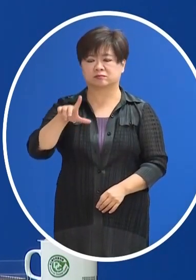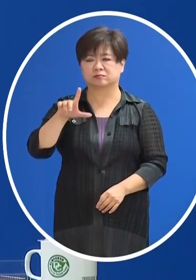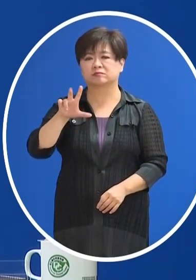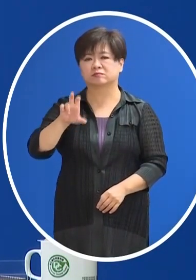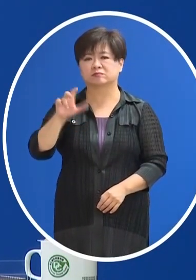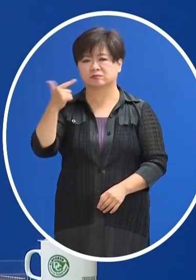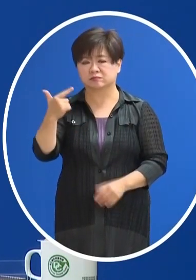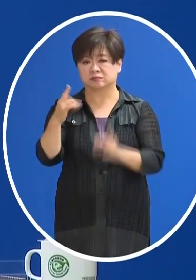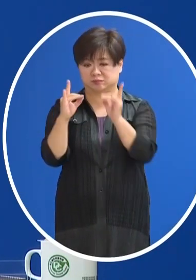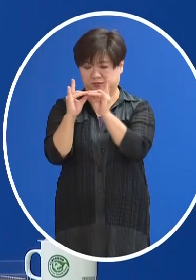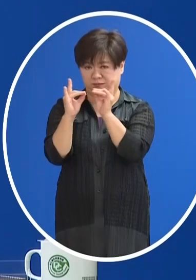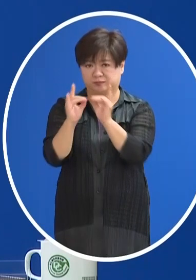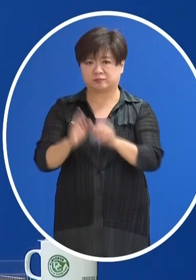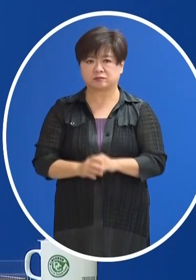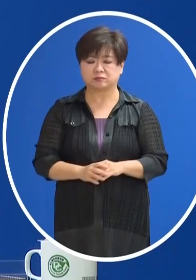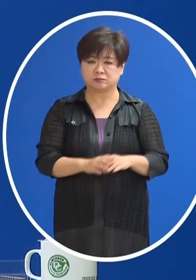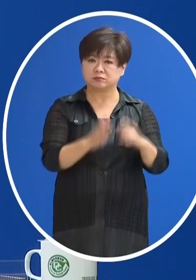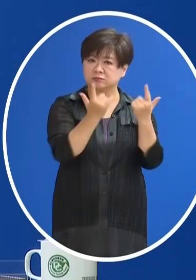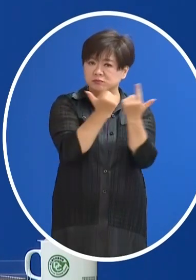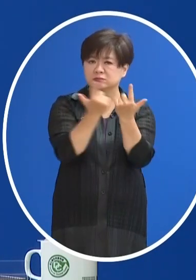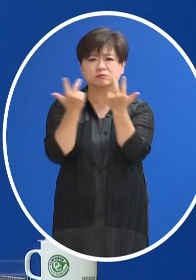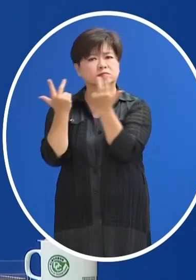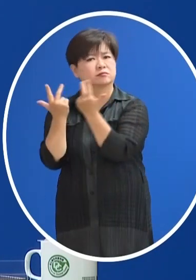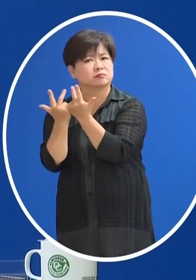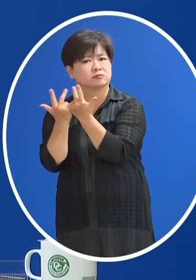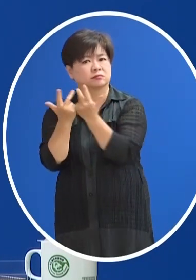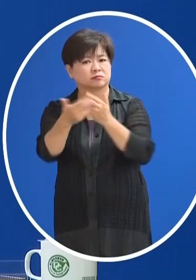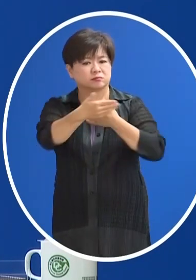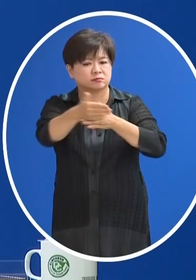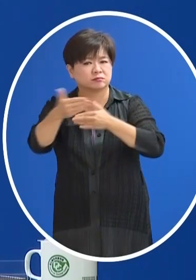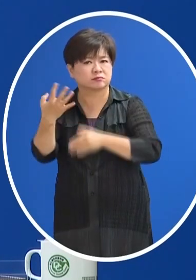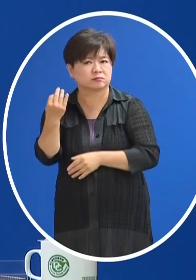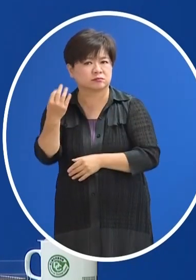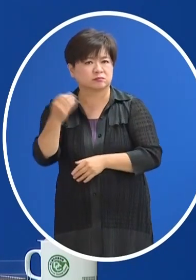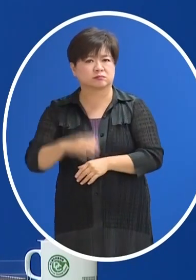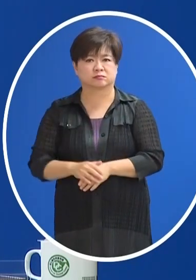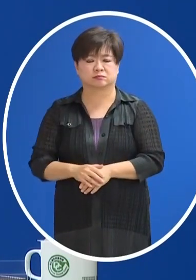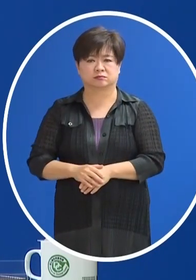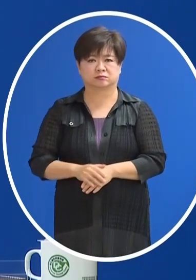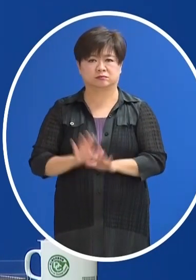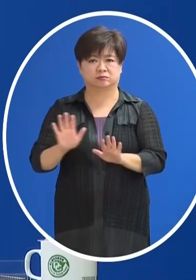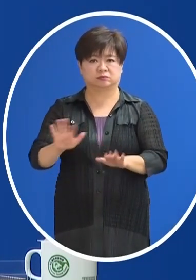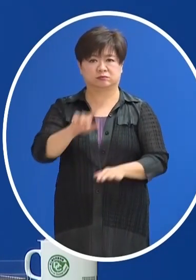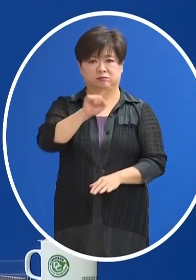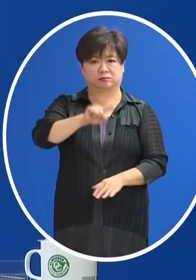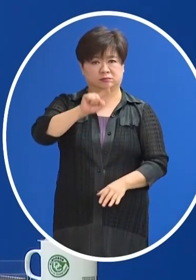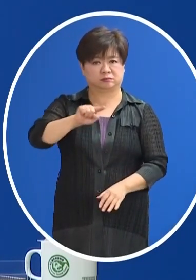7676床。那么至于在双北地区的，那么房间数呢已经开设到